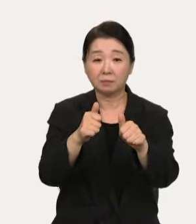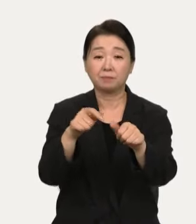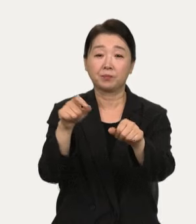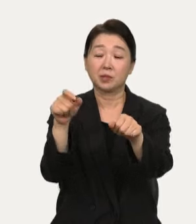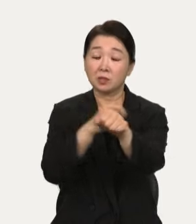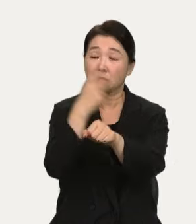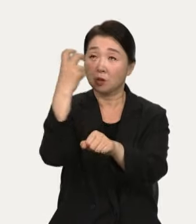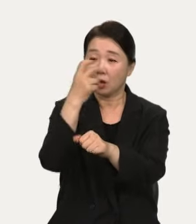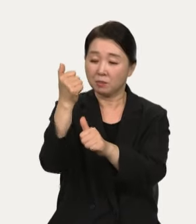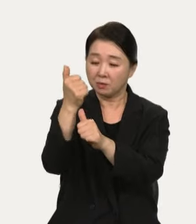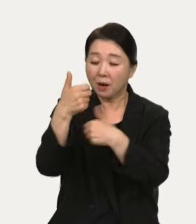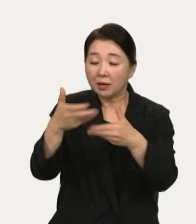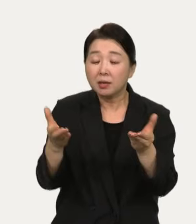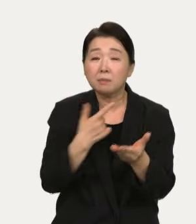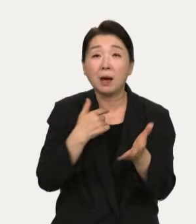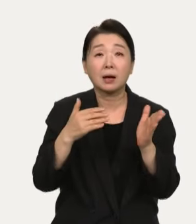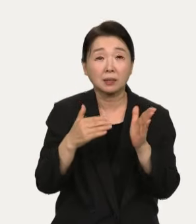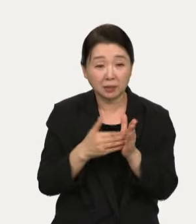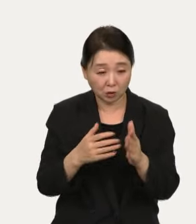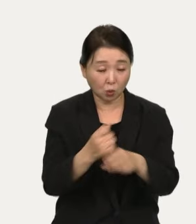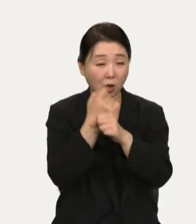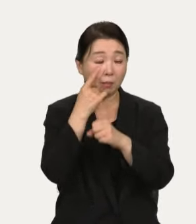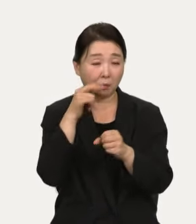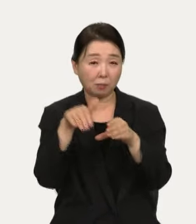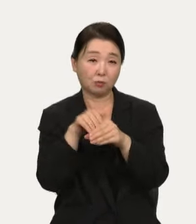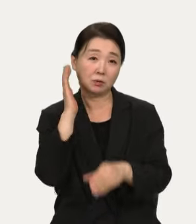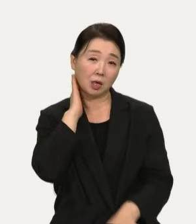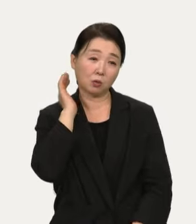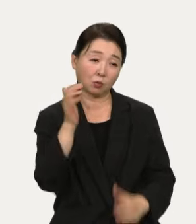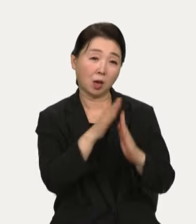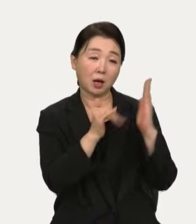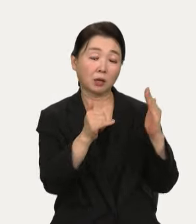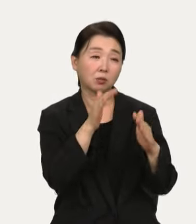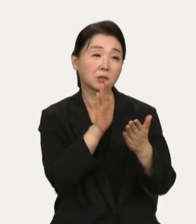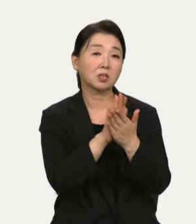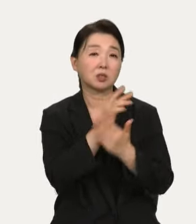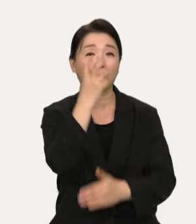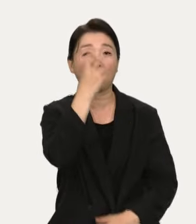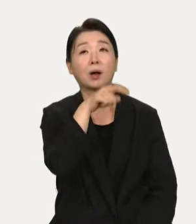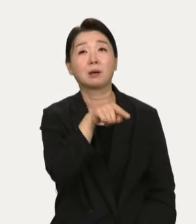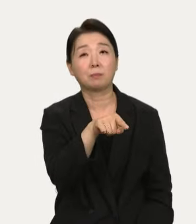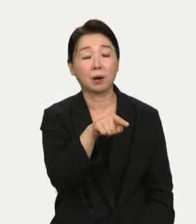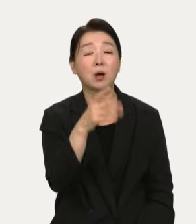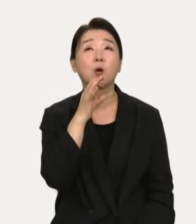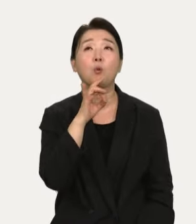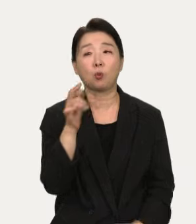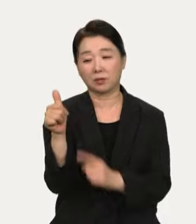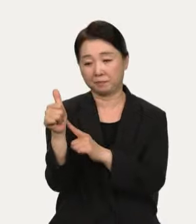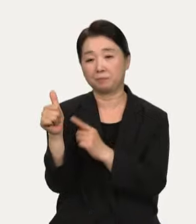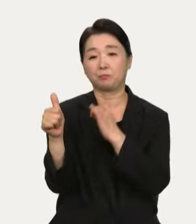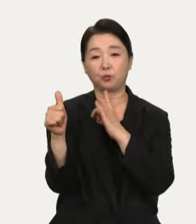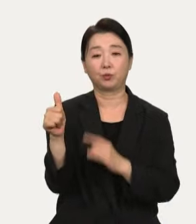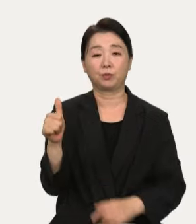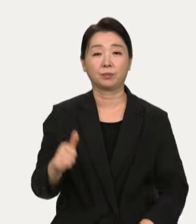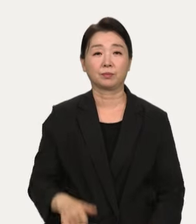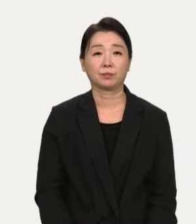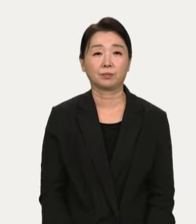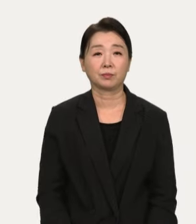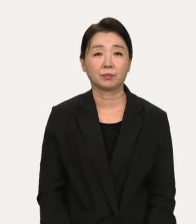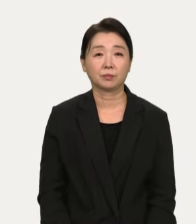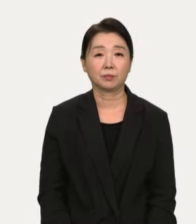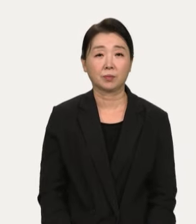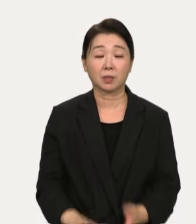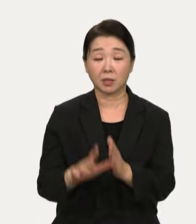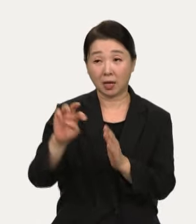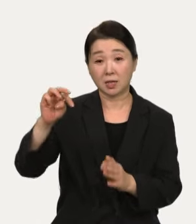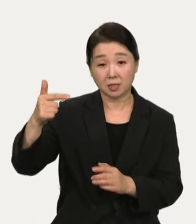다른 행정관 진술을 종합하면 문 전 대통령의 가족을 직접 관리한 건 오직 신 씨뿐이었다고 했습니다. 그러면서